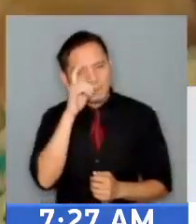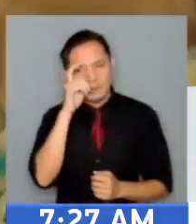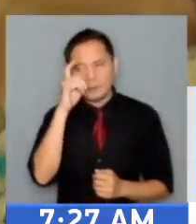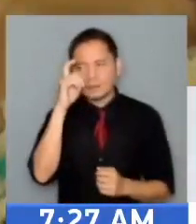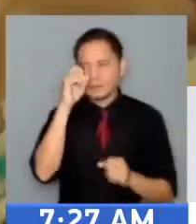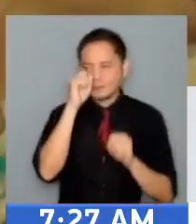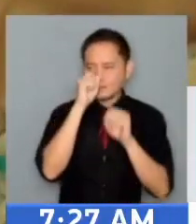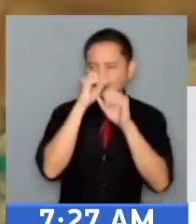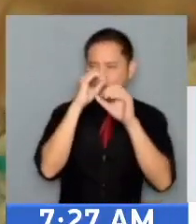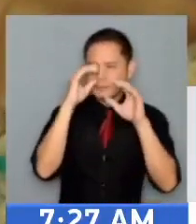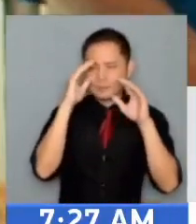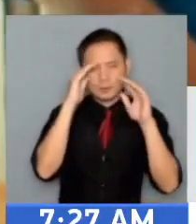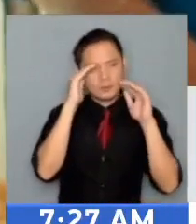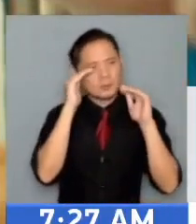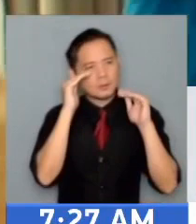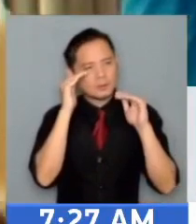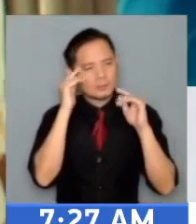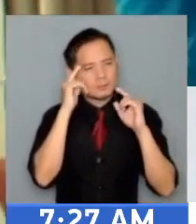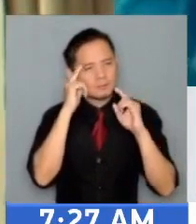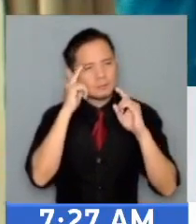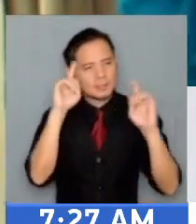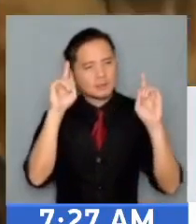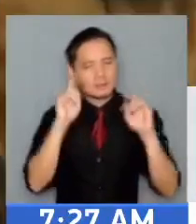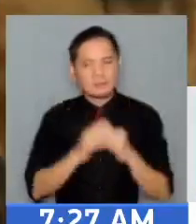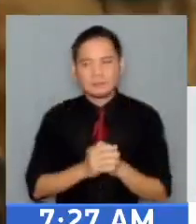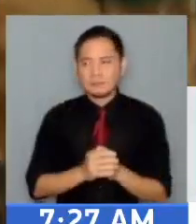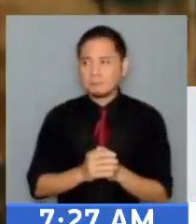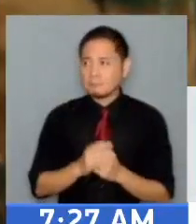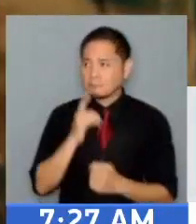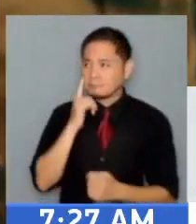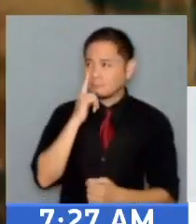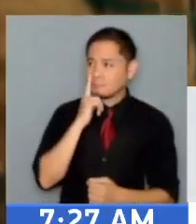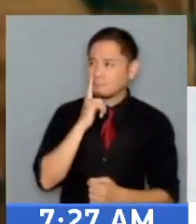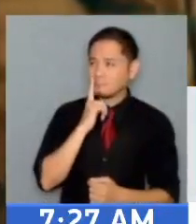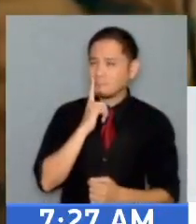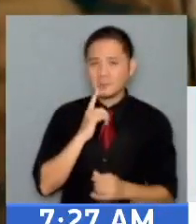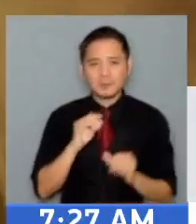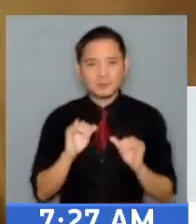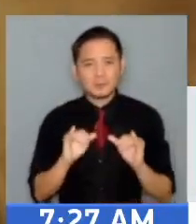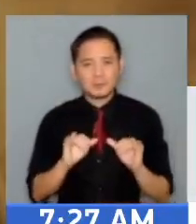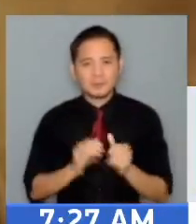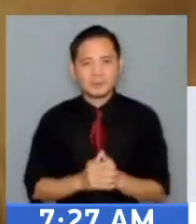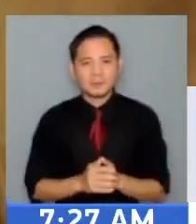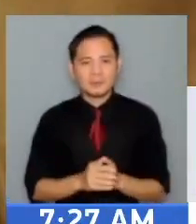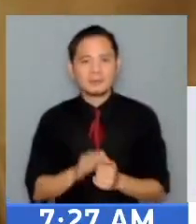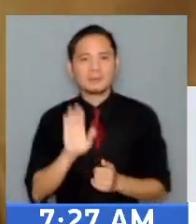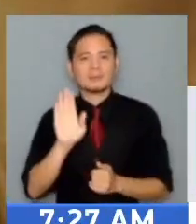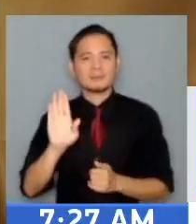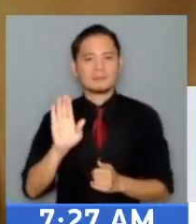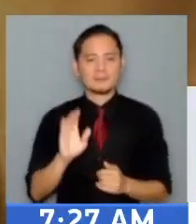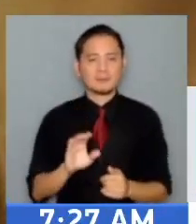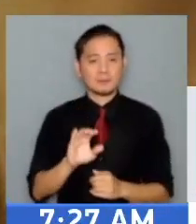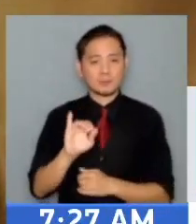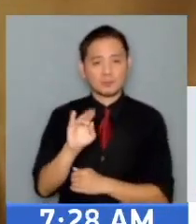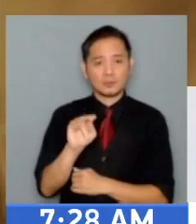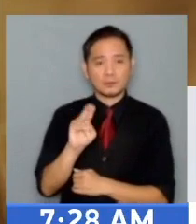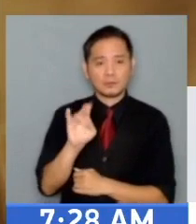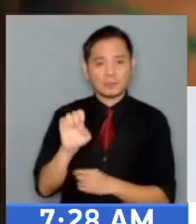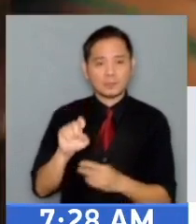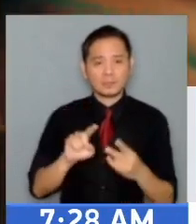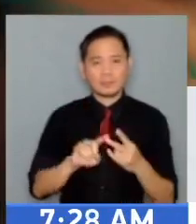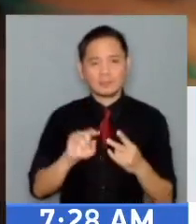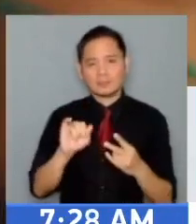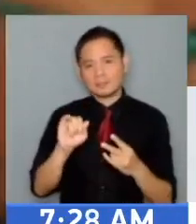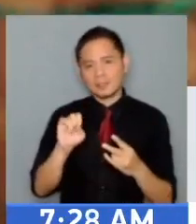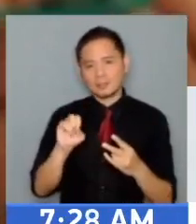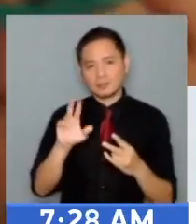Nakakaiyak naman to. Nagdiwang ng kanyang birthday sa ospital si Rose na ginampanan ni Jody Santa Maria. Present ang kaanak na si Sandra, played